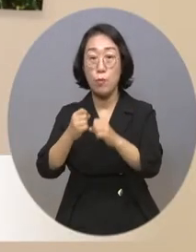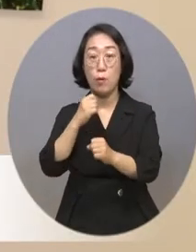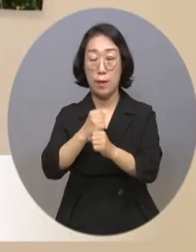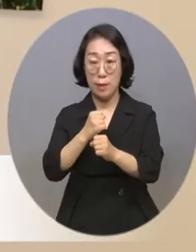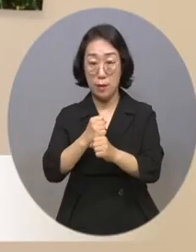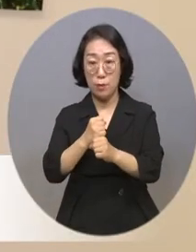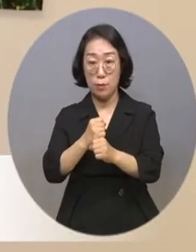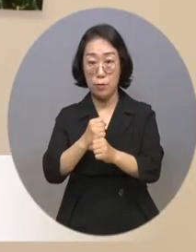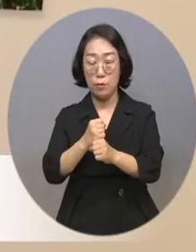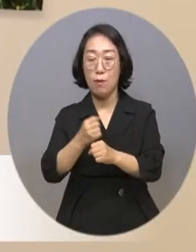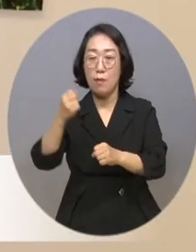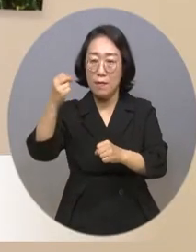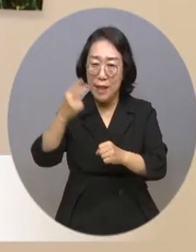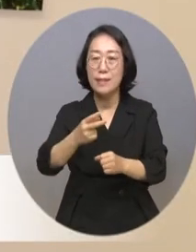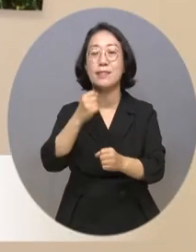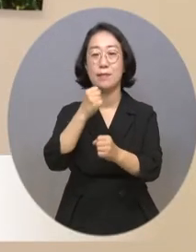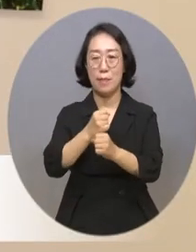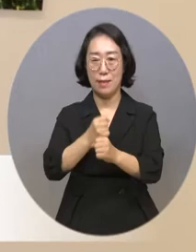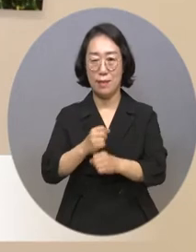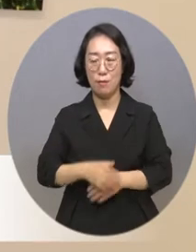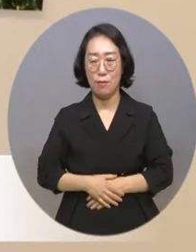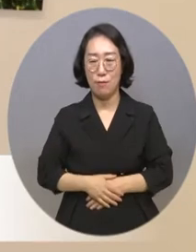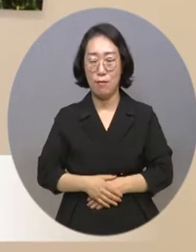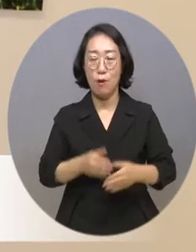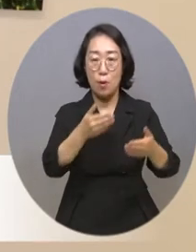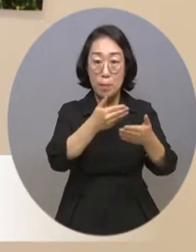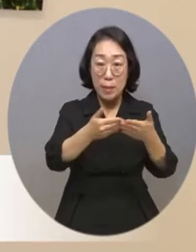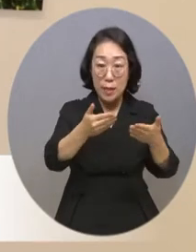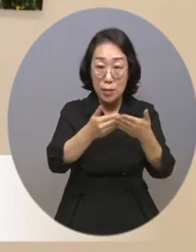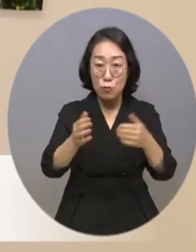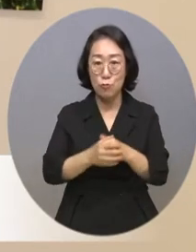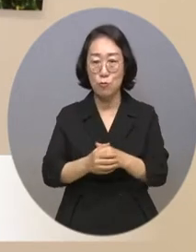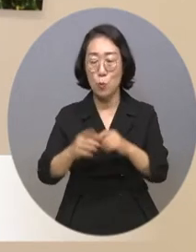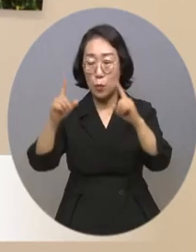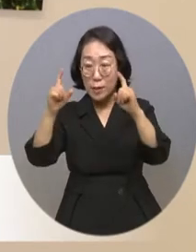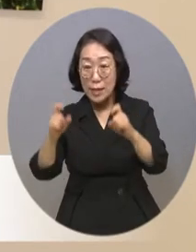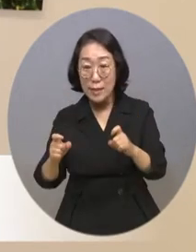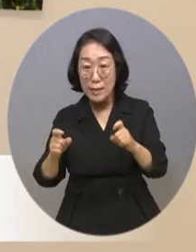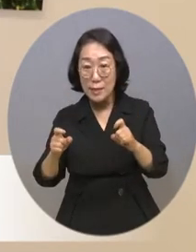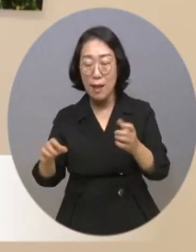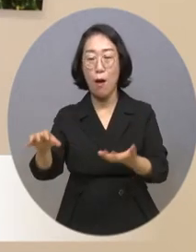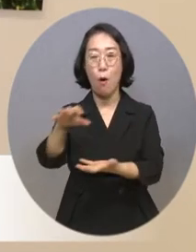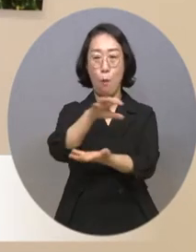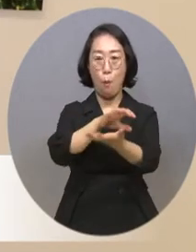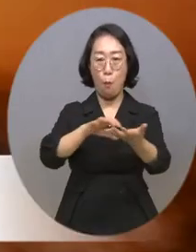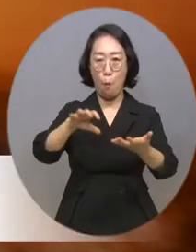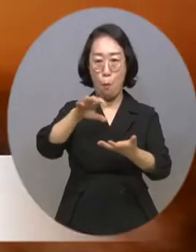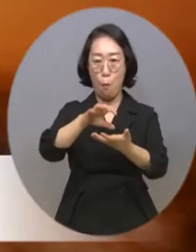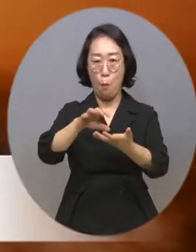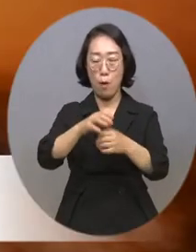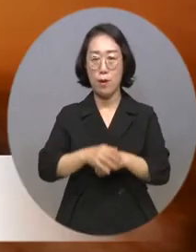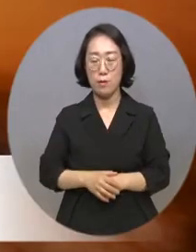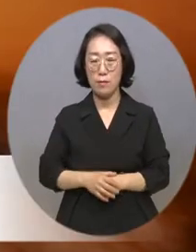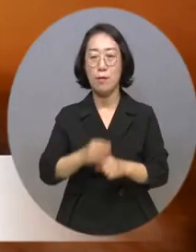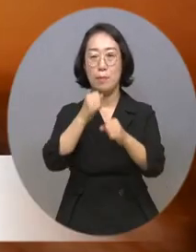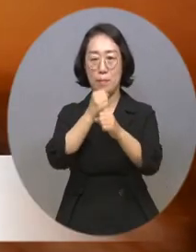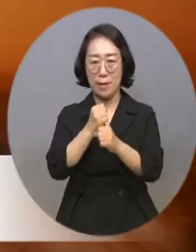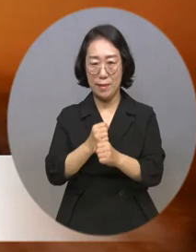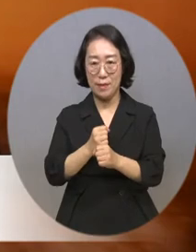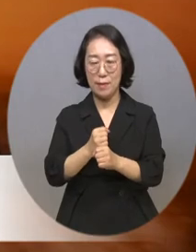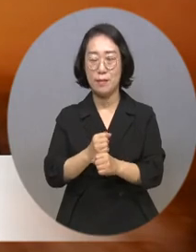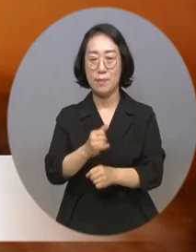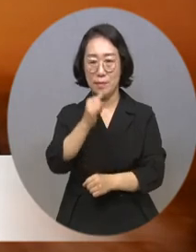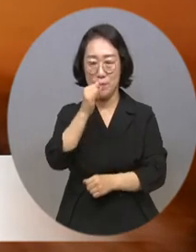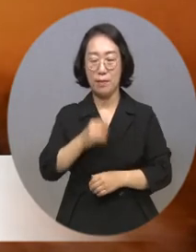제가 곡을 한 거죠 그래서 미술과 사진을 경계를 넘나들면서 작품들을 만들어 내고